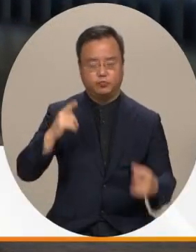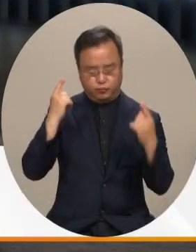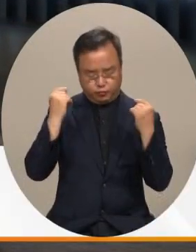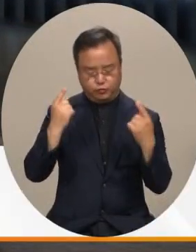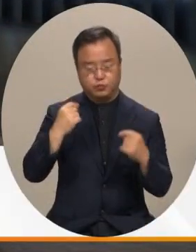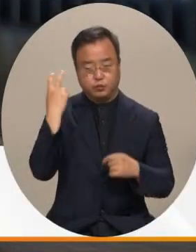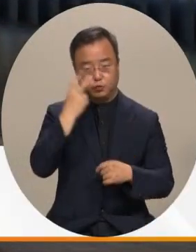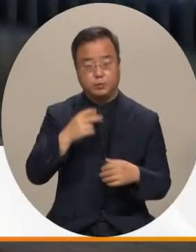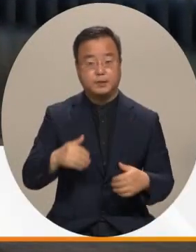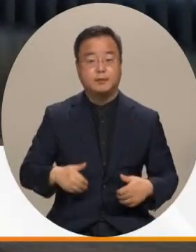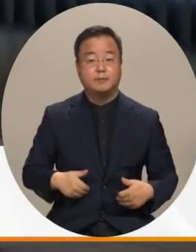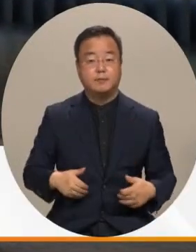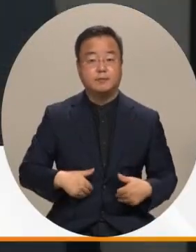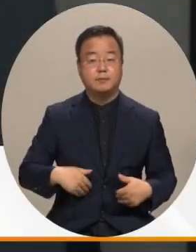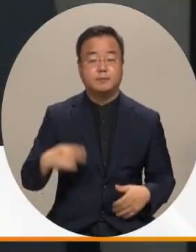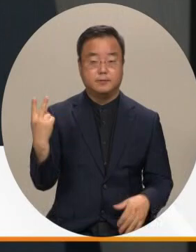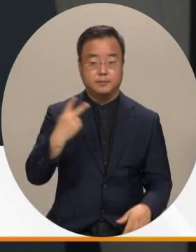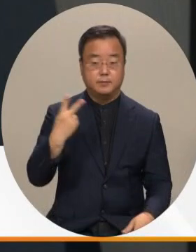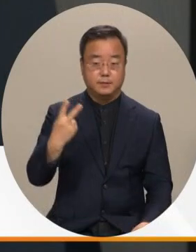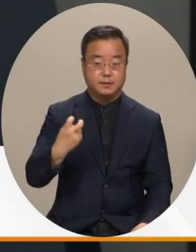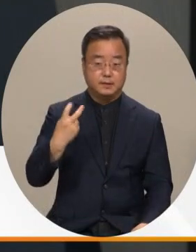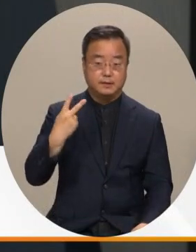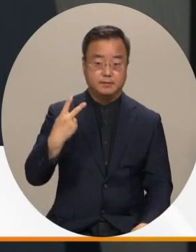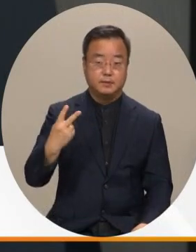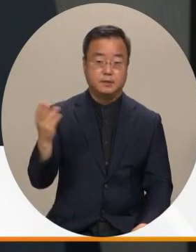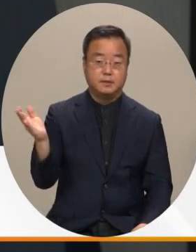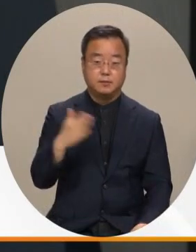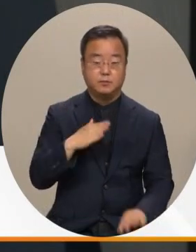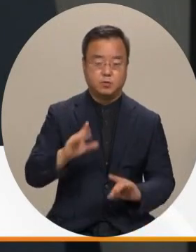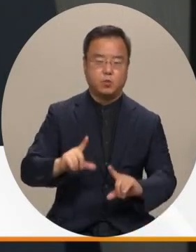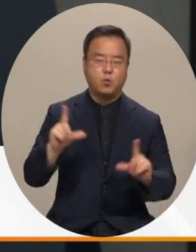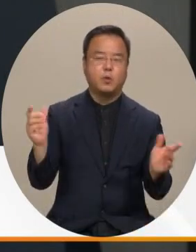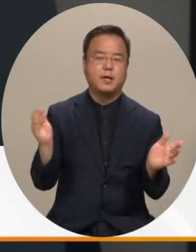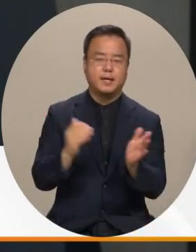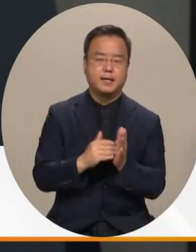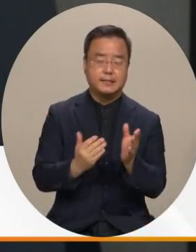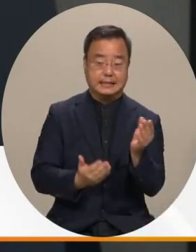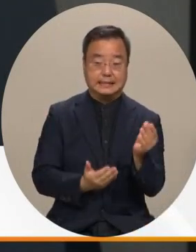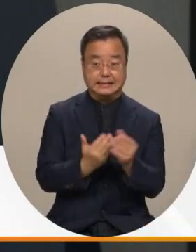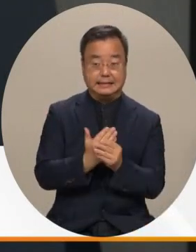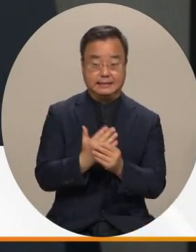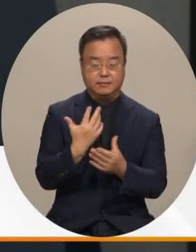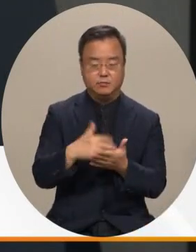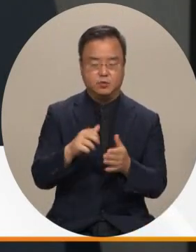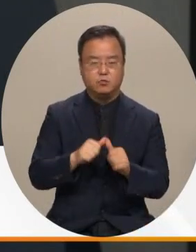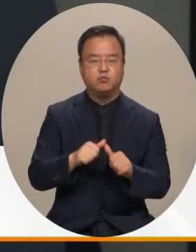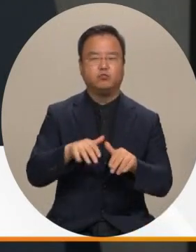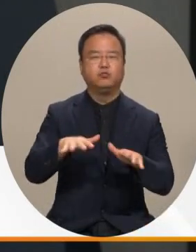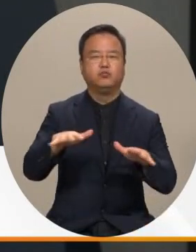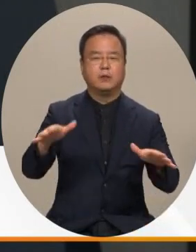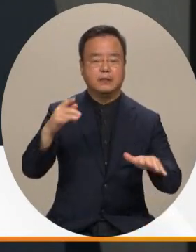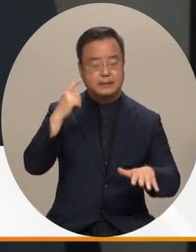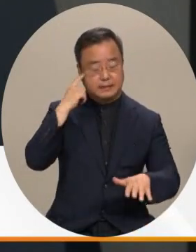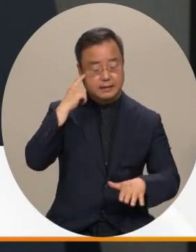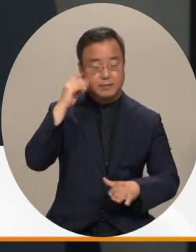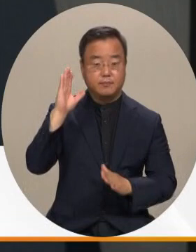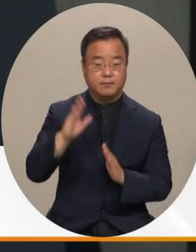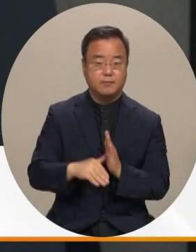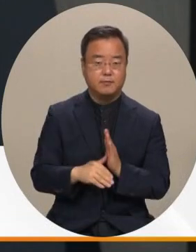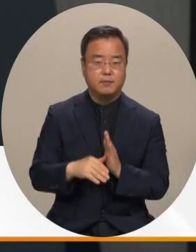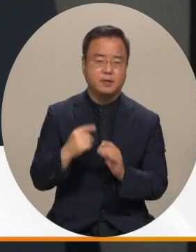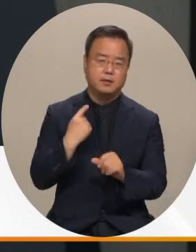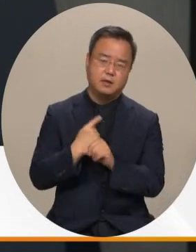해 봐야 알겠지만 2022년부터 이제 올해까지 얘네들이 어떤 발생이나 확산 경향들 좀 고려해 봤을 때는